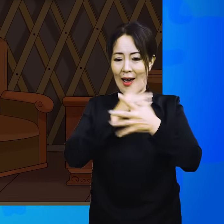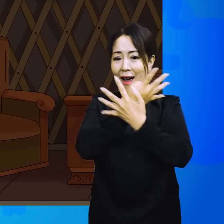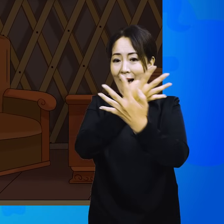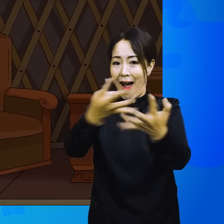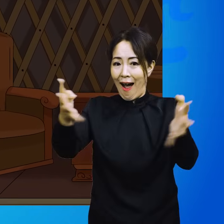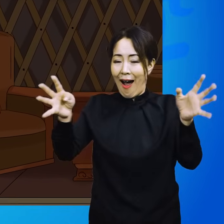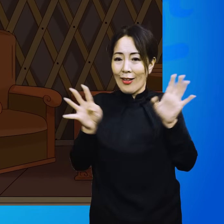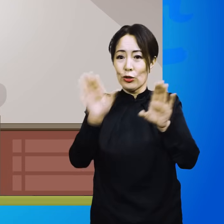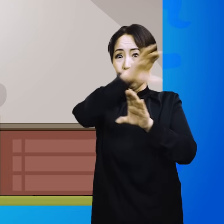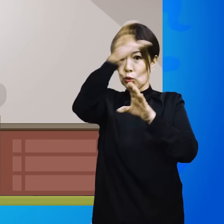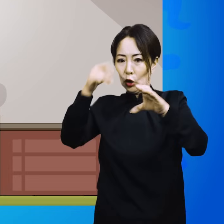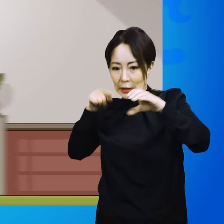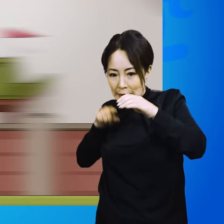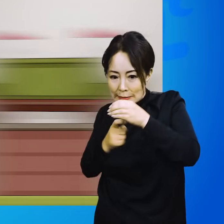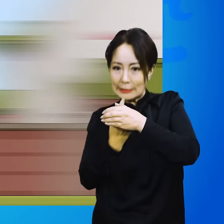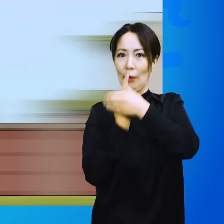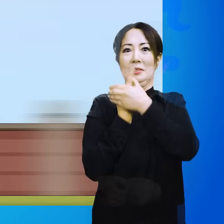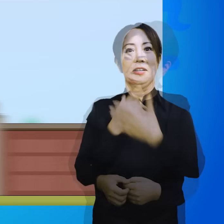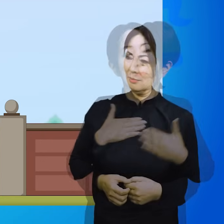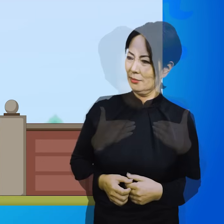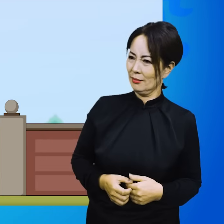завсар байна.